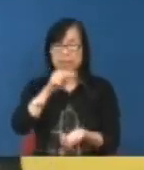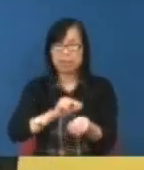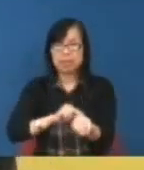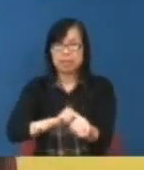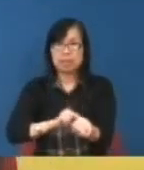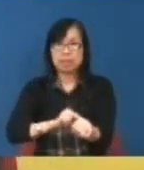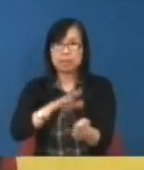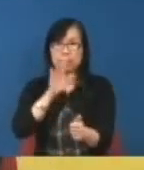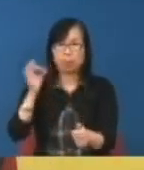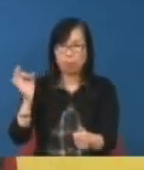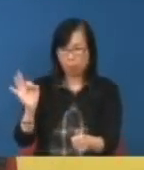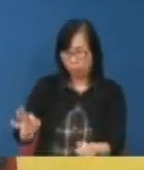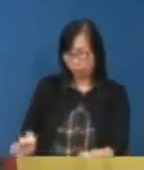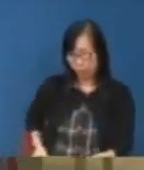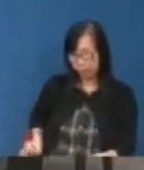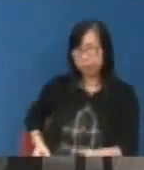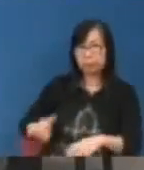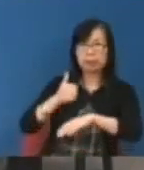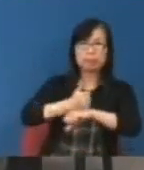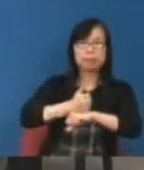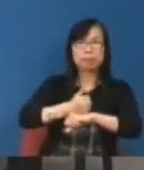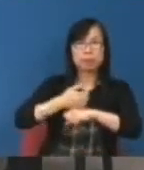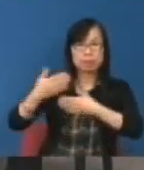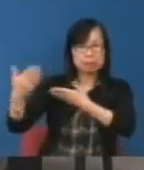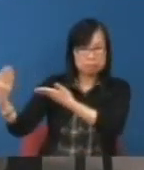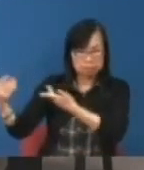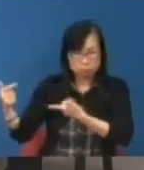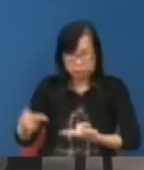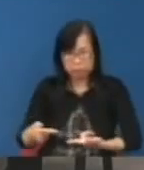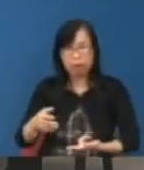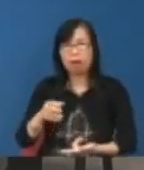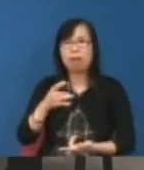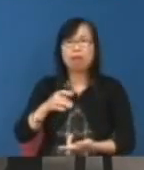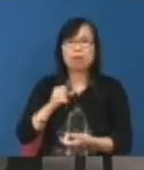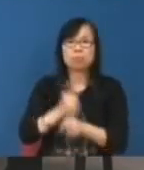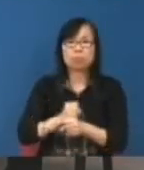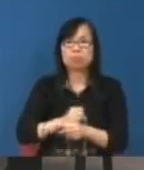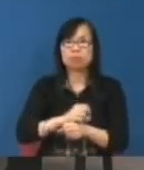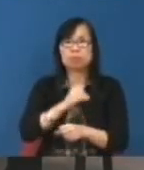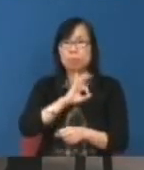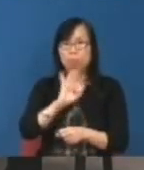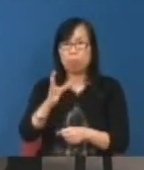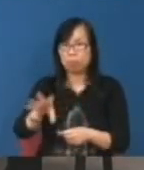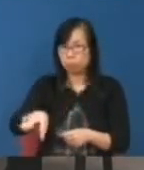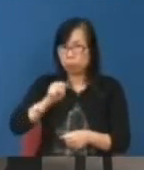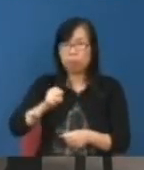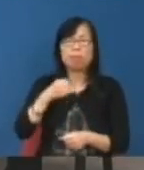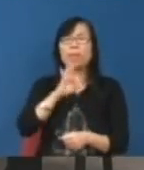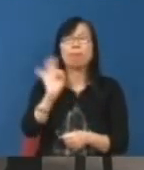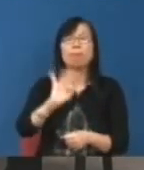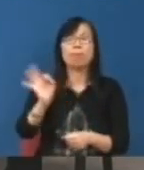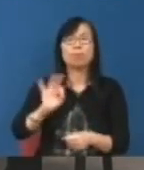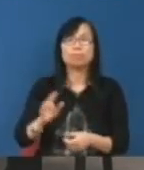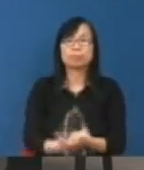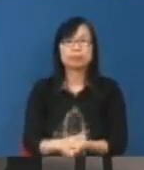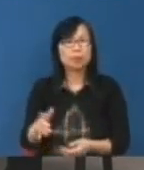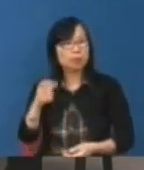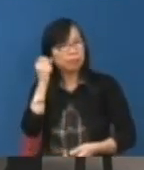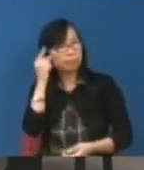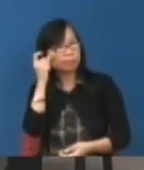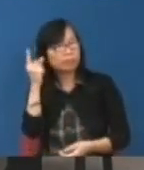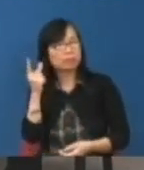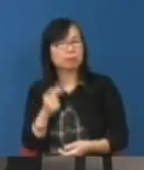咧都未即係冇用到嘅 啊。 咁呢個真係當然係即係非常之奇妙神奇嘅嘢啦，